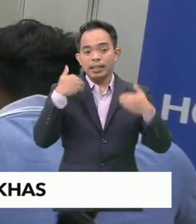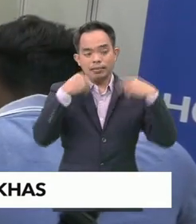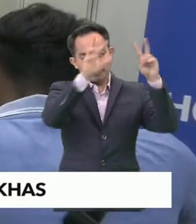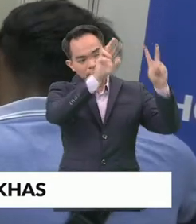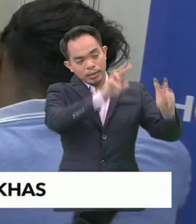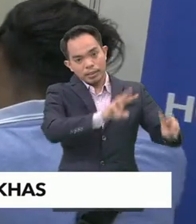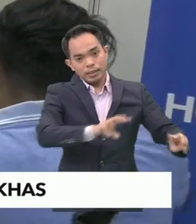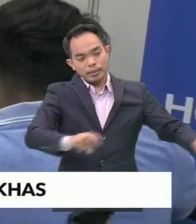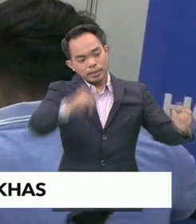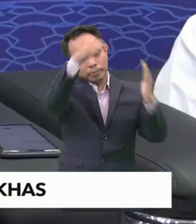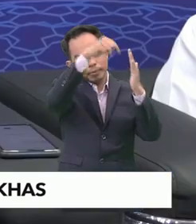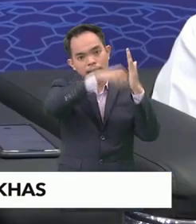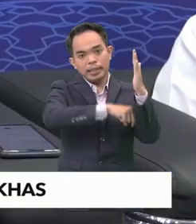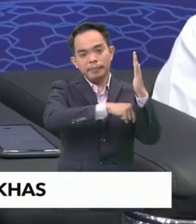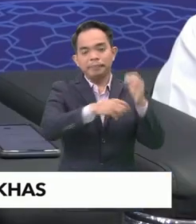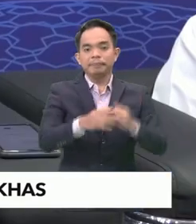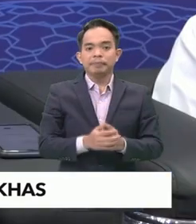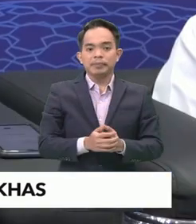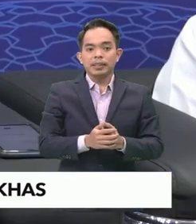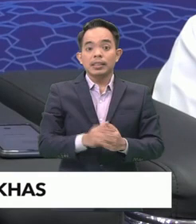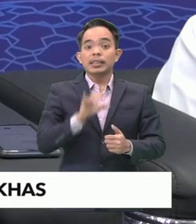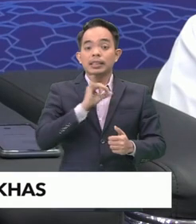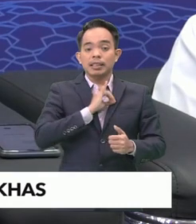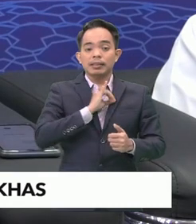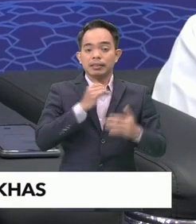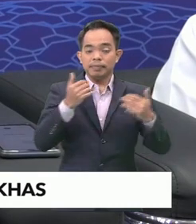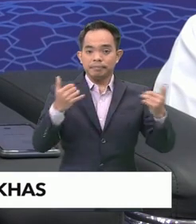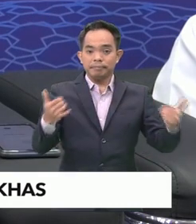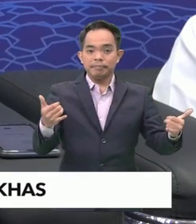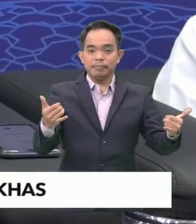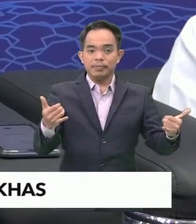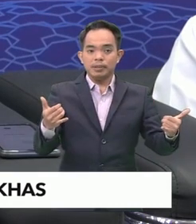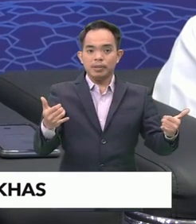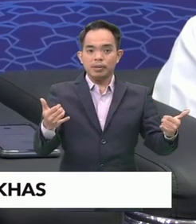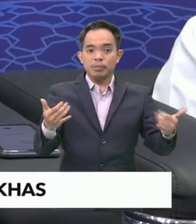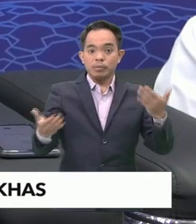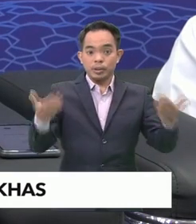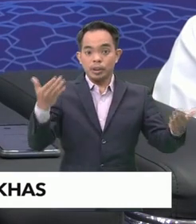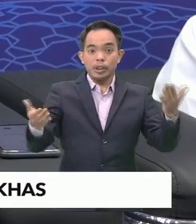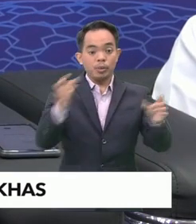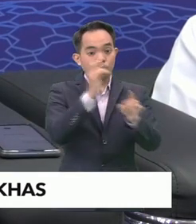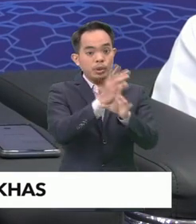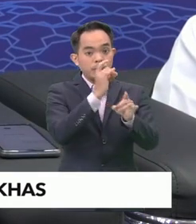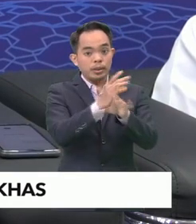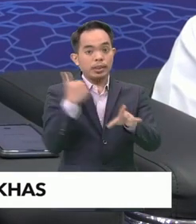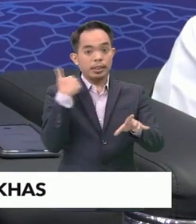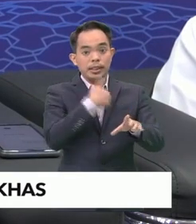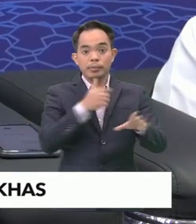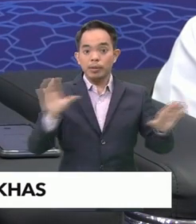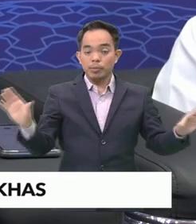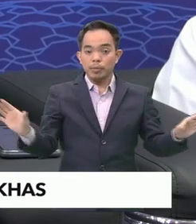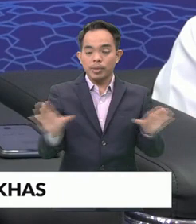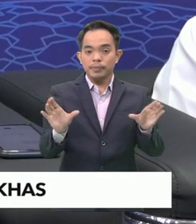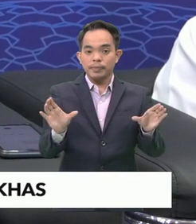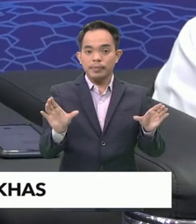dan penelitian mendalam Walaupun saya tidak menolak atas usaha-usaha untuk kita mengadakan